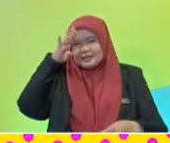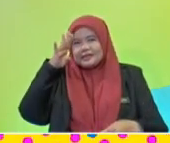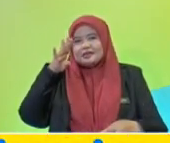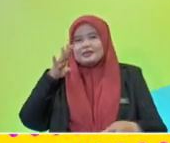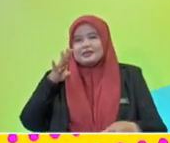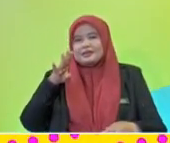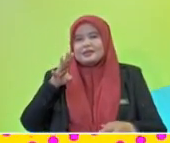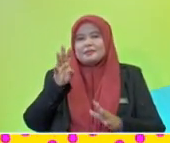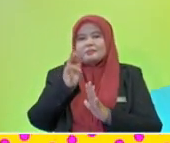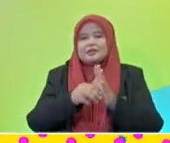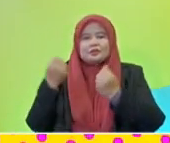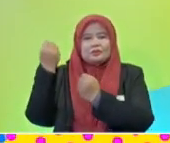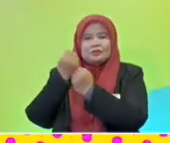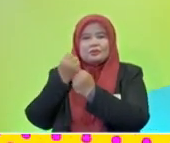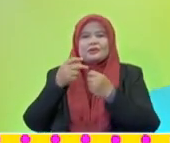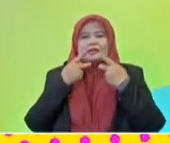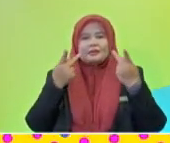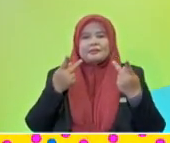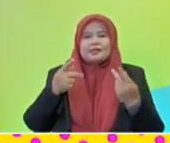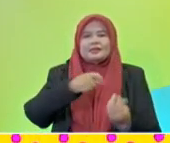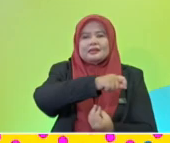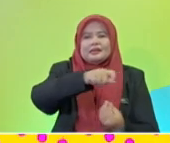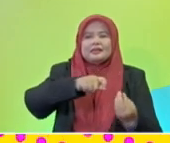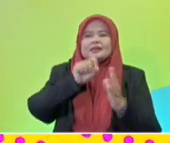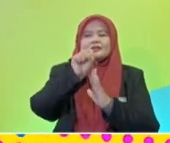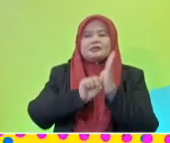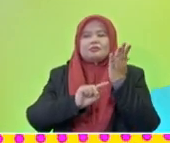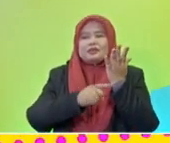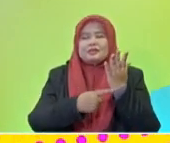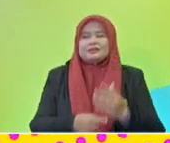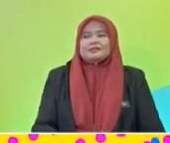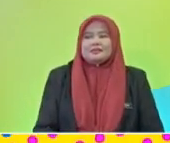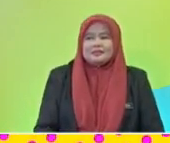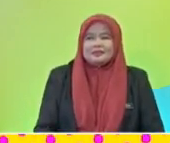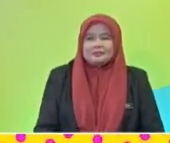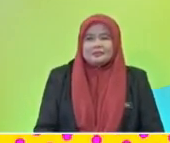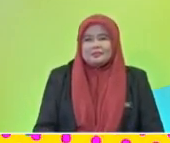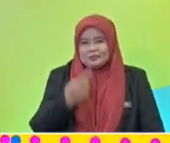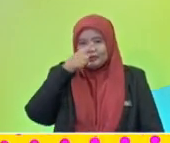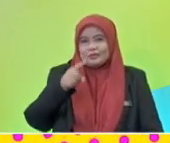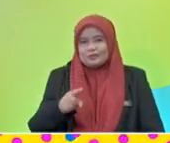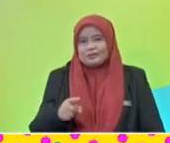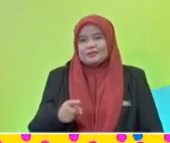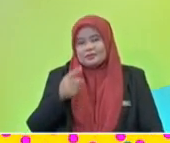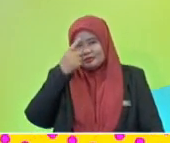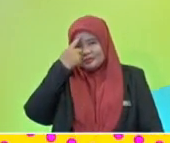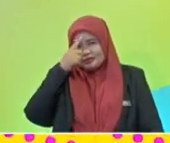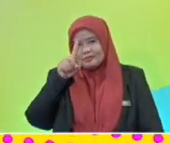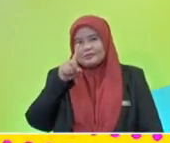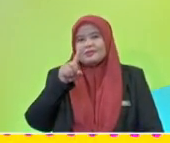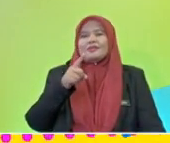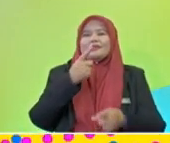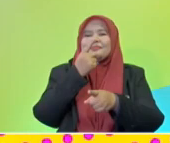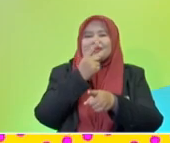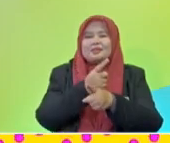menyokong kempen kita semula Ha betul untuk hadir bagi menyokong kempen kitar